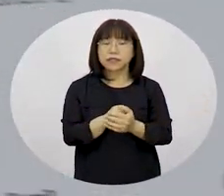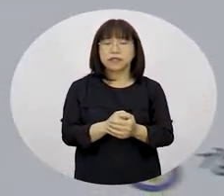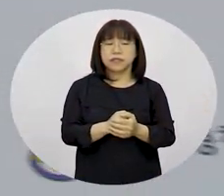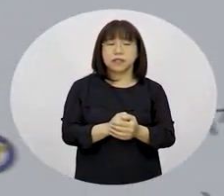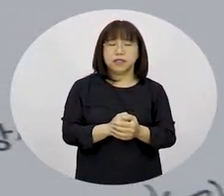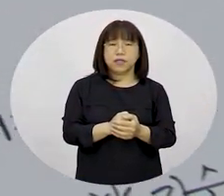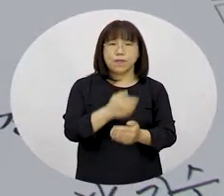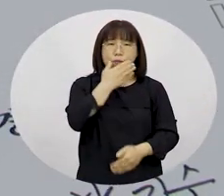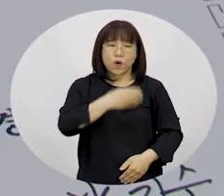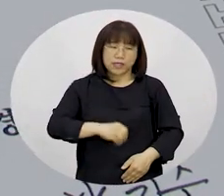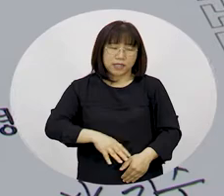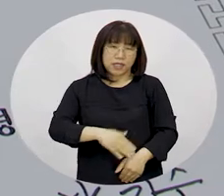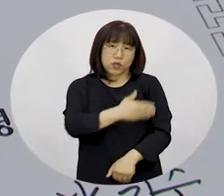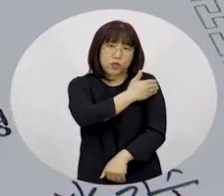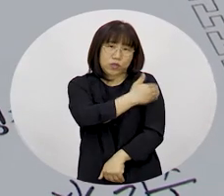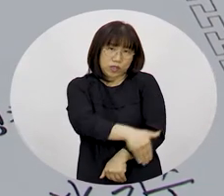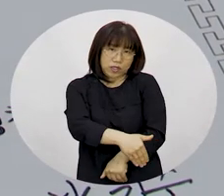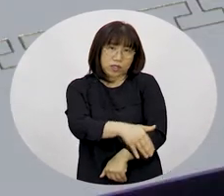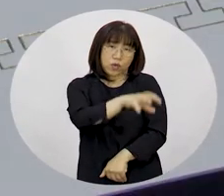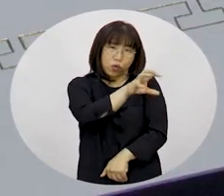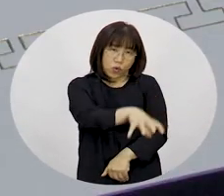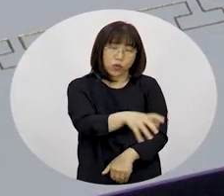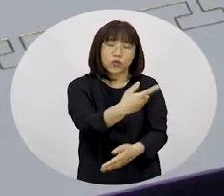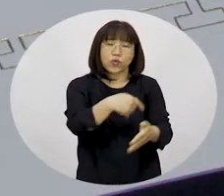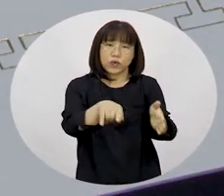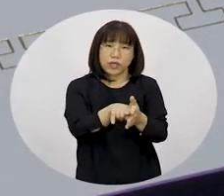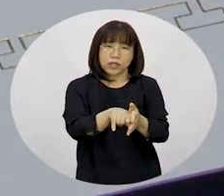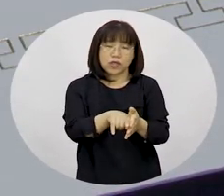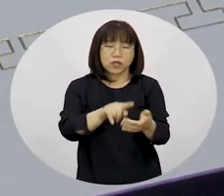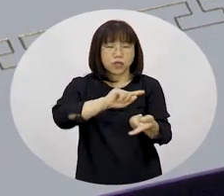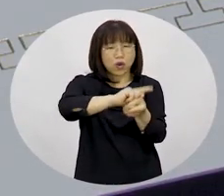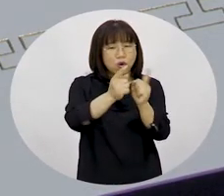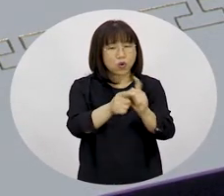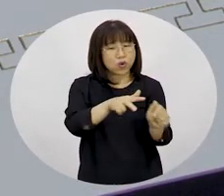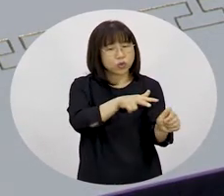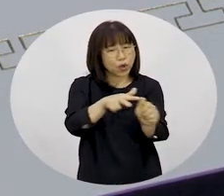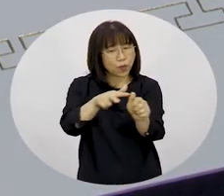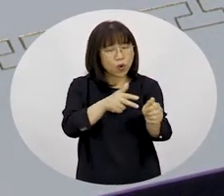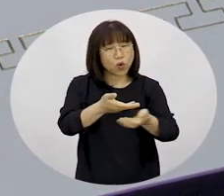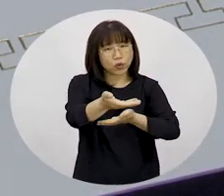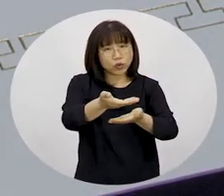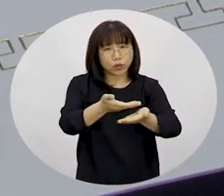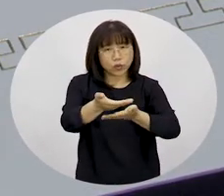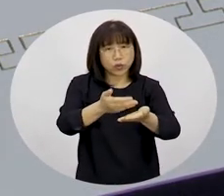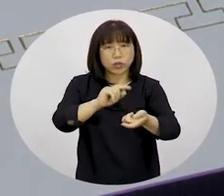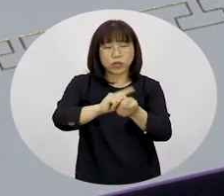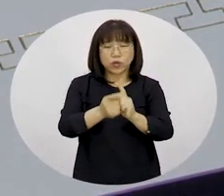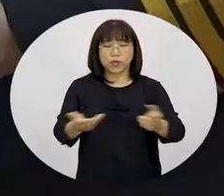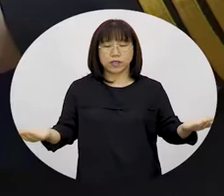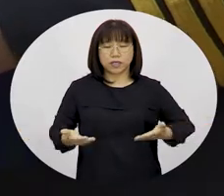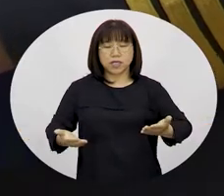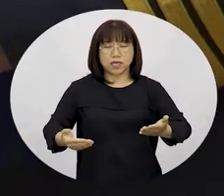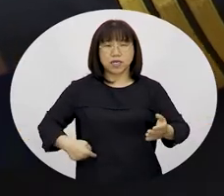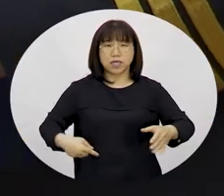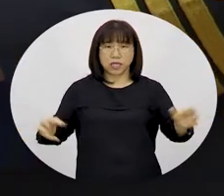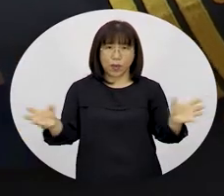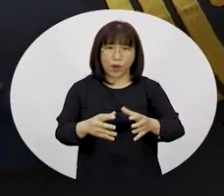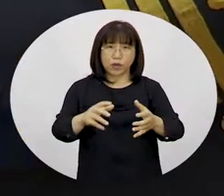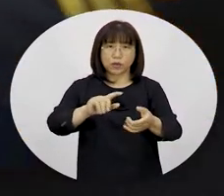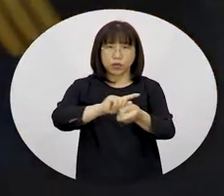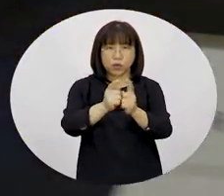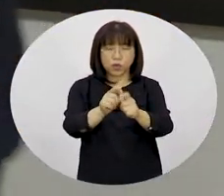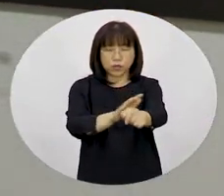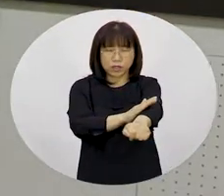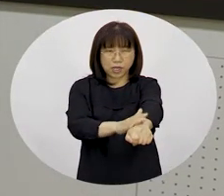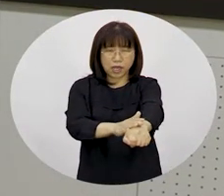기관은 앞으로 효율적 인 복제 사각지대 위기가 고 발굴 지원을 위한 정보제공과 협력 강화 등 업무 협약을